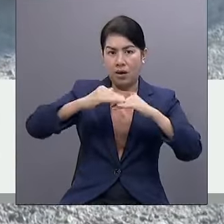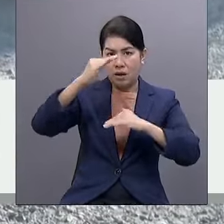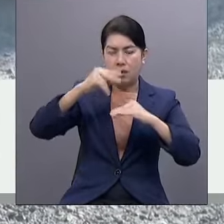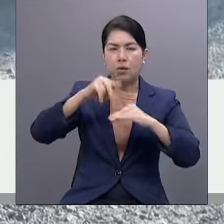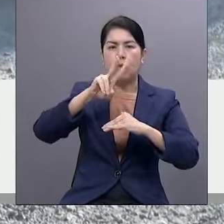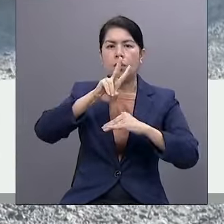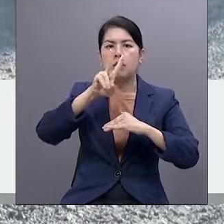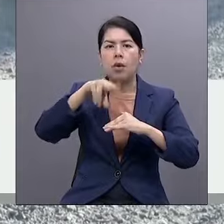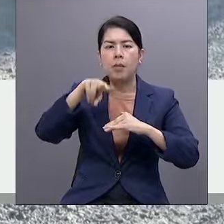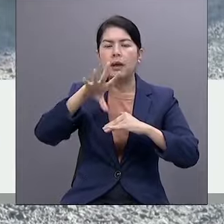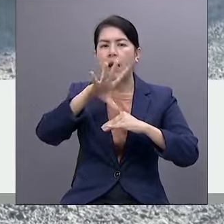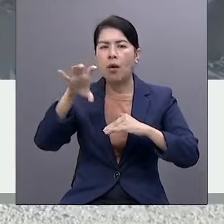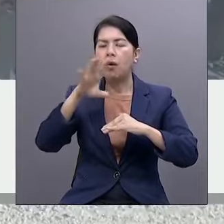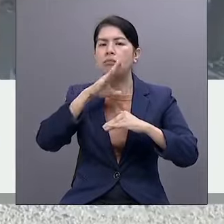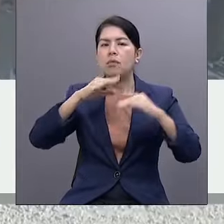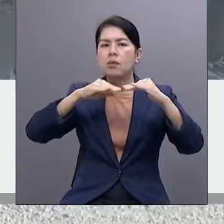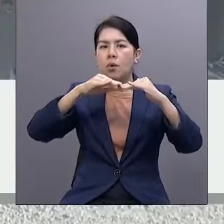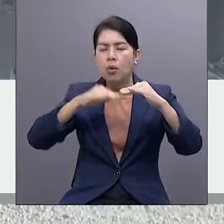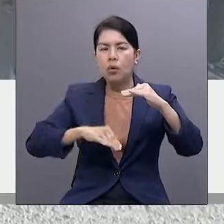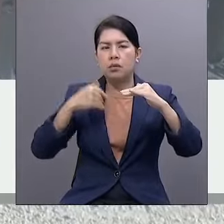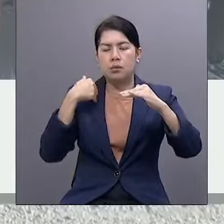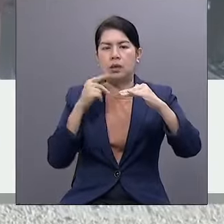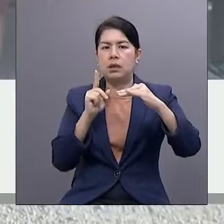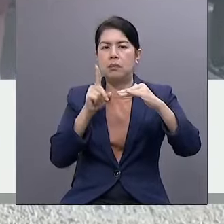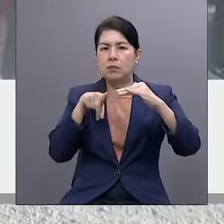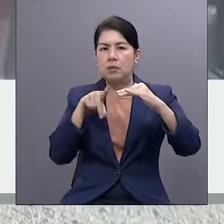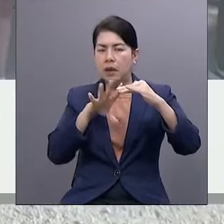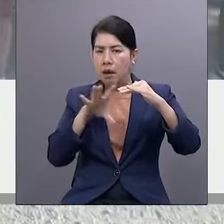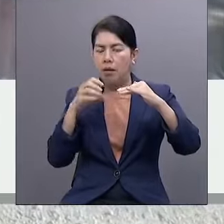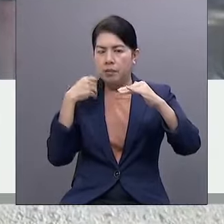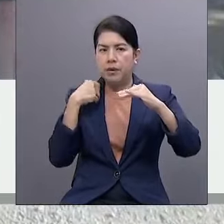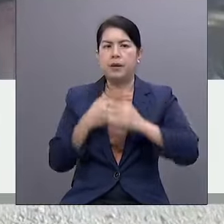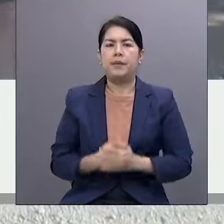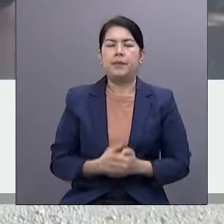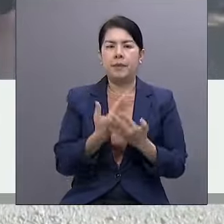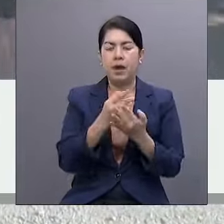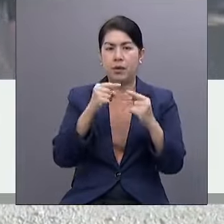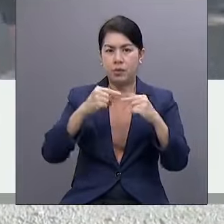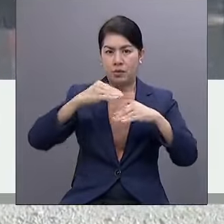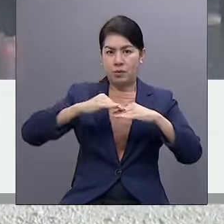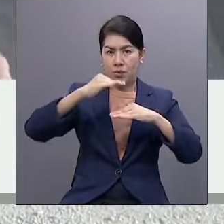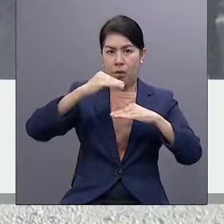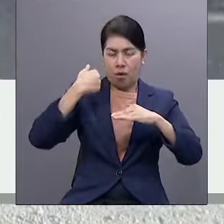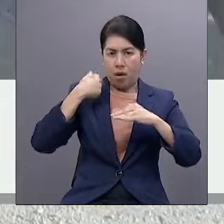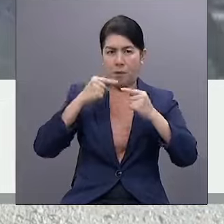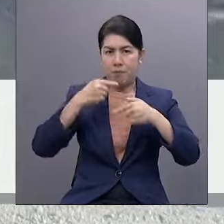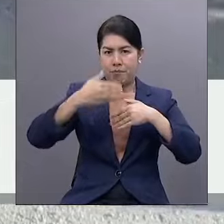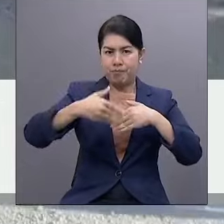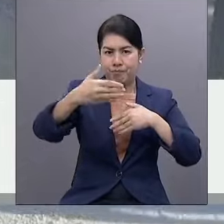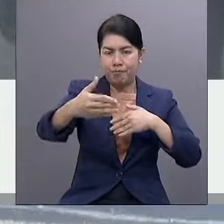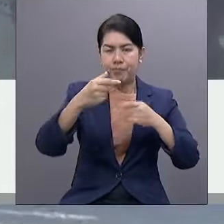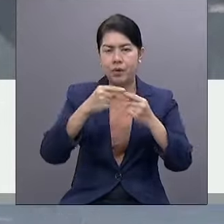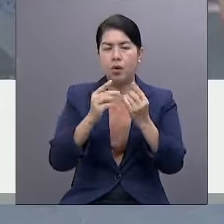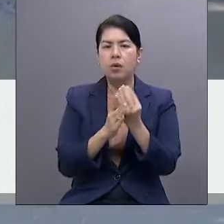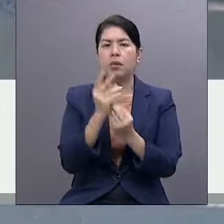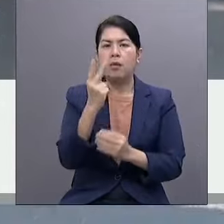เลขดังกล่าวลดลงเหลือไม่ถึง 1,500 คนแล้วก็นับออกไปอีก2สัปดาห์ต้องไม่เกิน 2,500 คนค่ะเพ